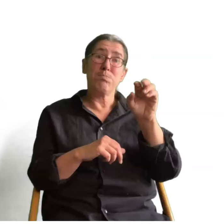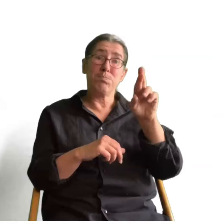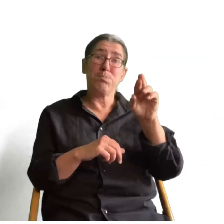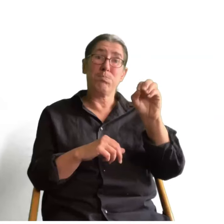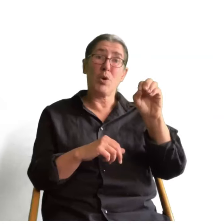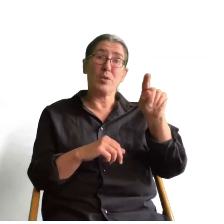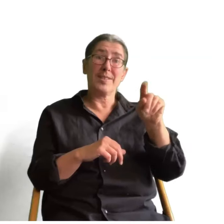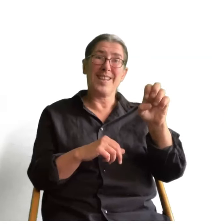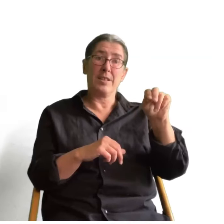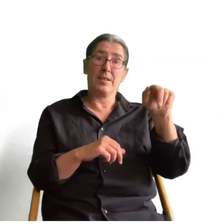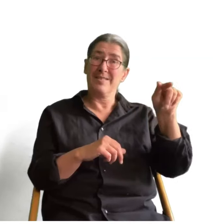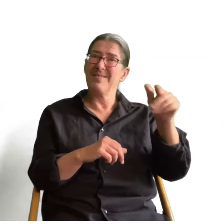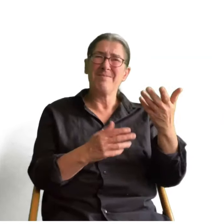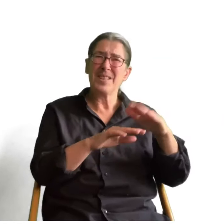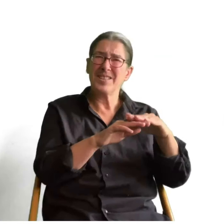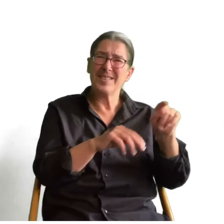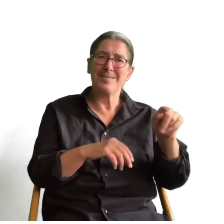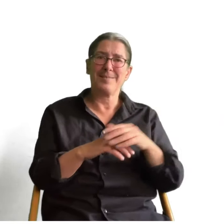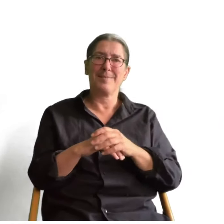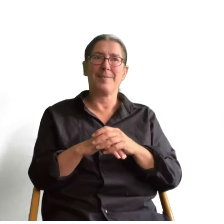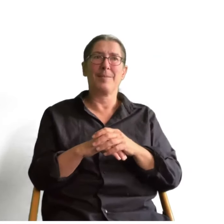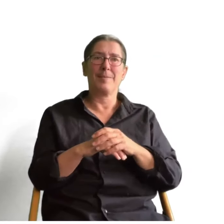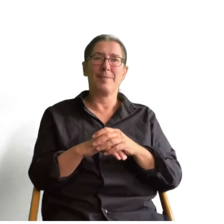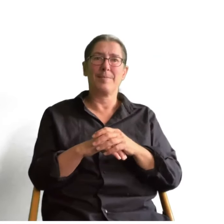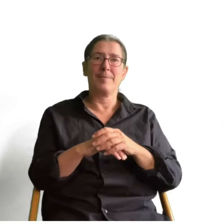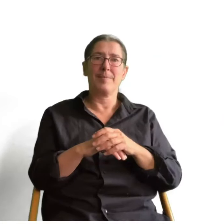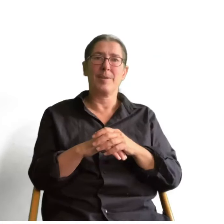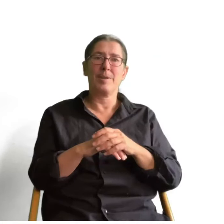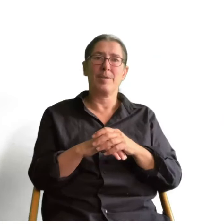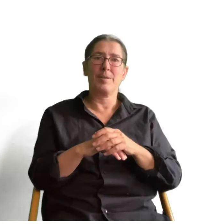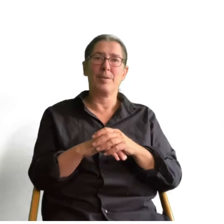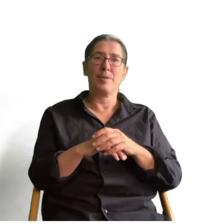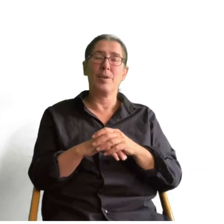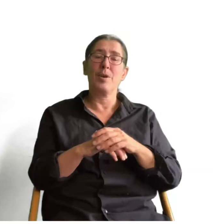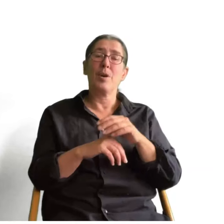Prozent heißt übrigens, Prozent heißt,